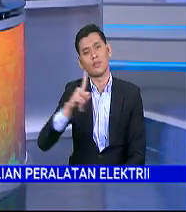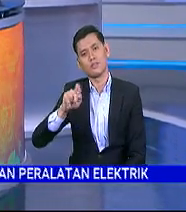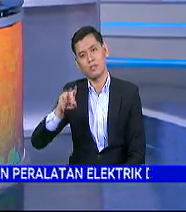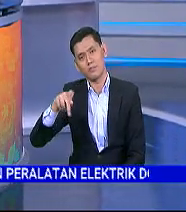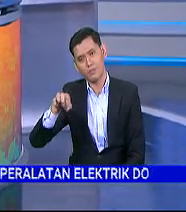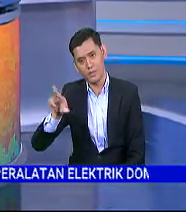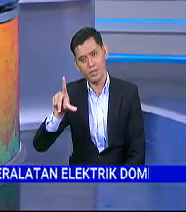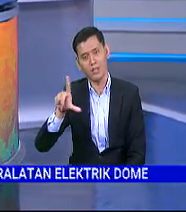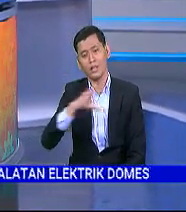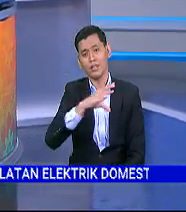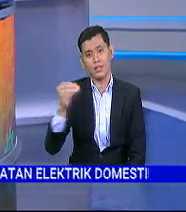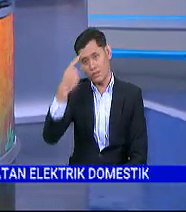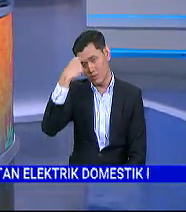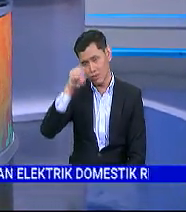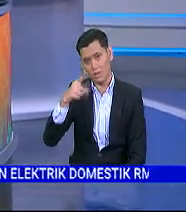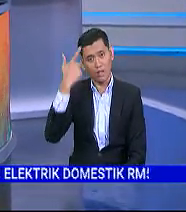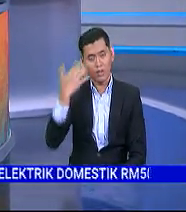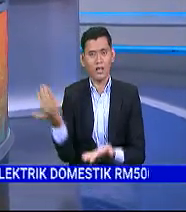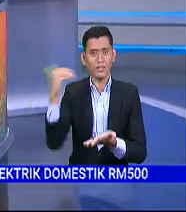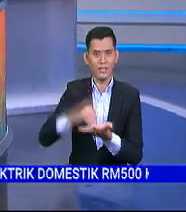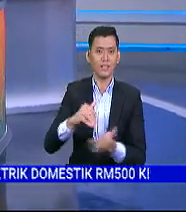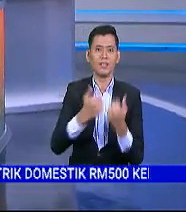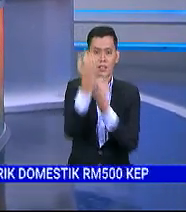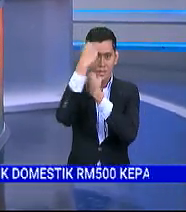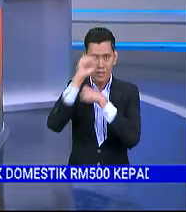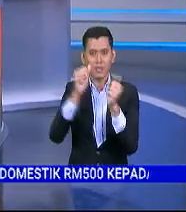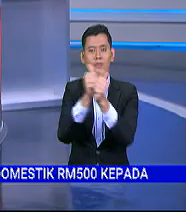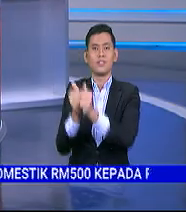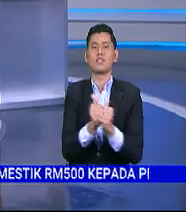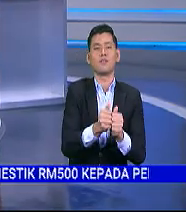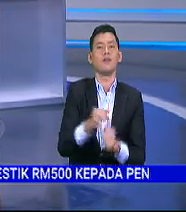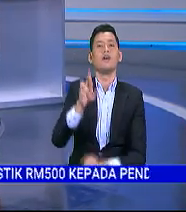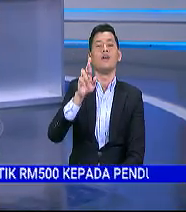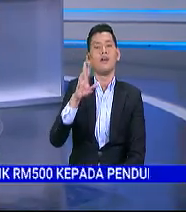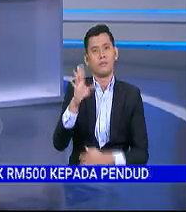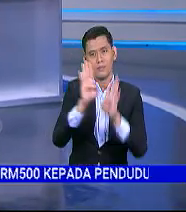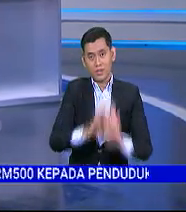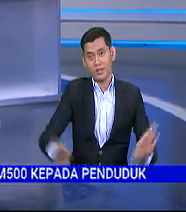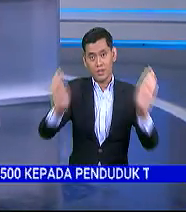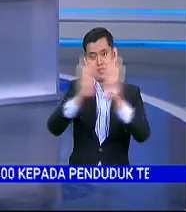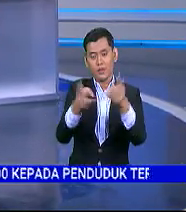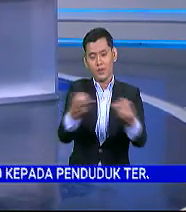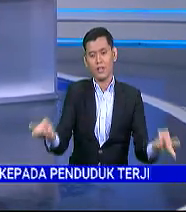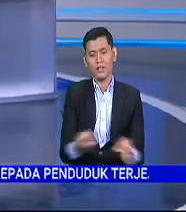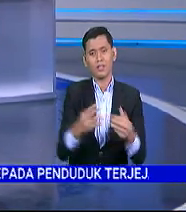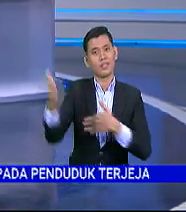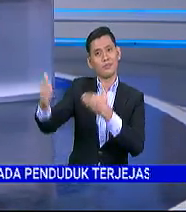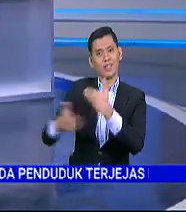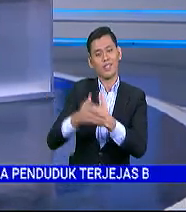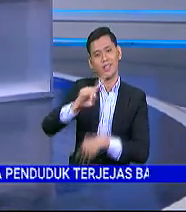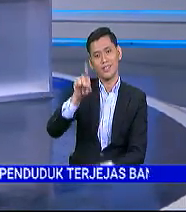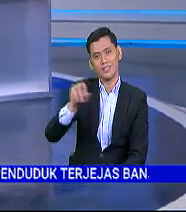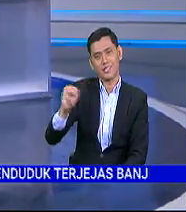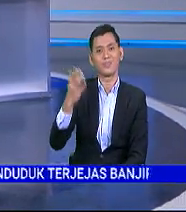Konstantin Palawan. Untuk lebih banyak perkembangan semasa, teruskan kesetiaan anda bersama Berita Wilayah, kembali bersama Azam di Angkasa